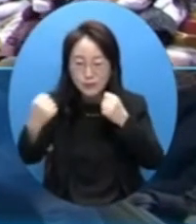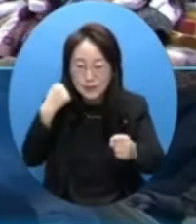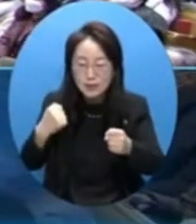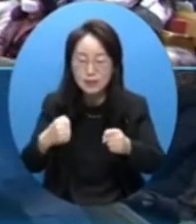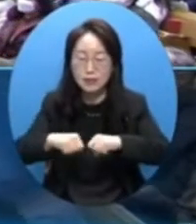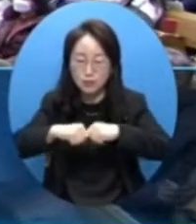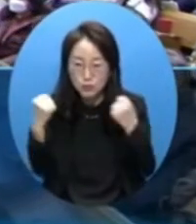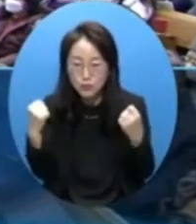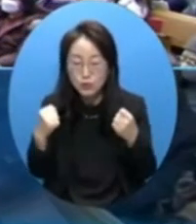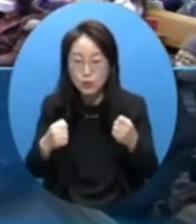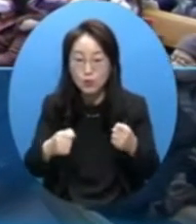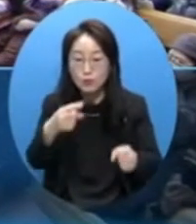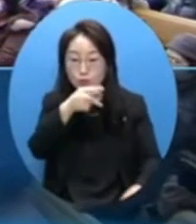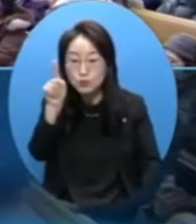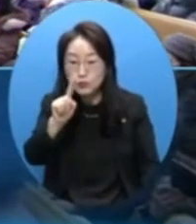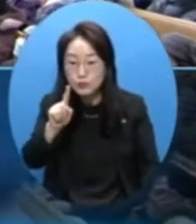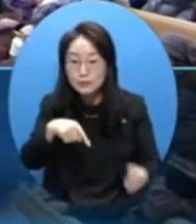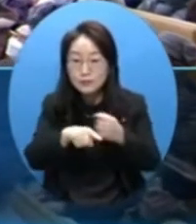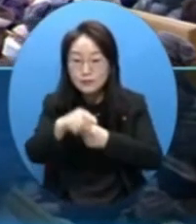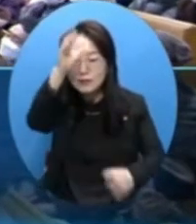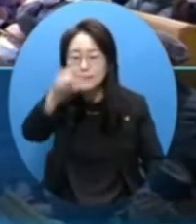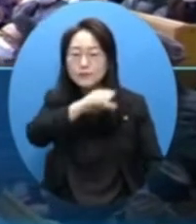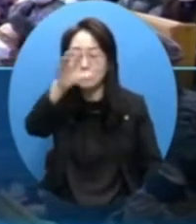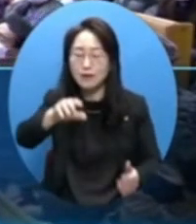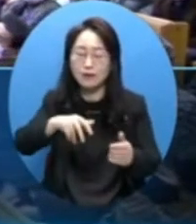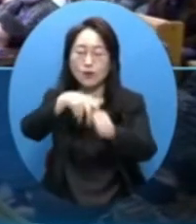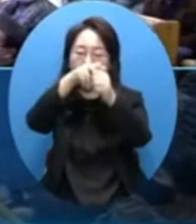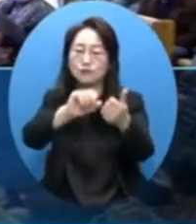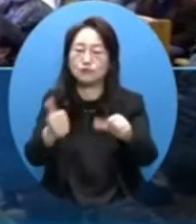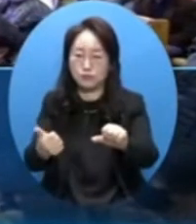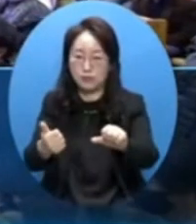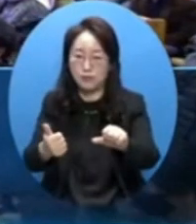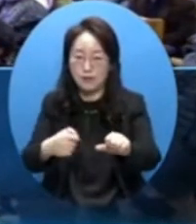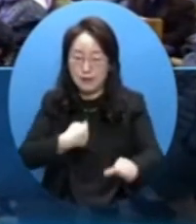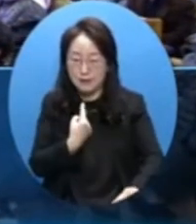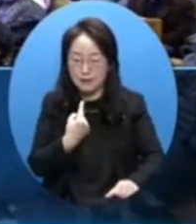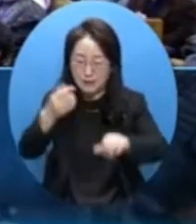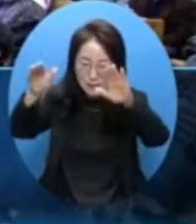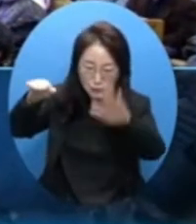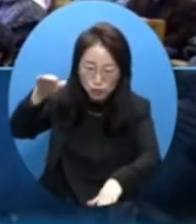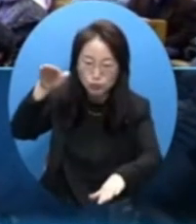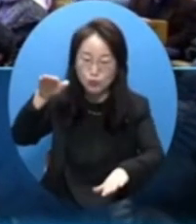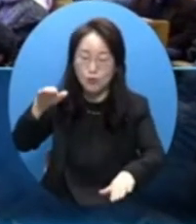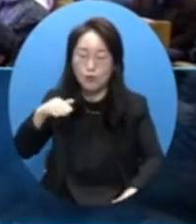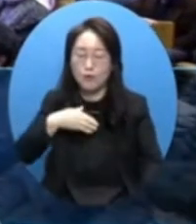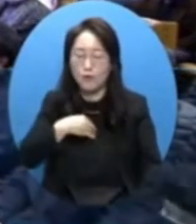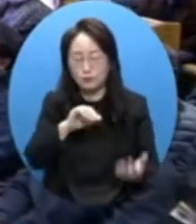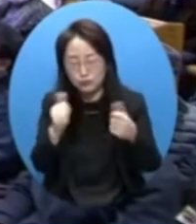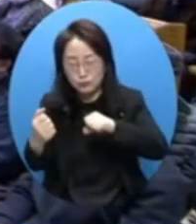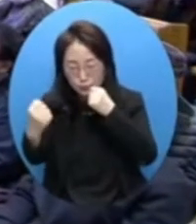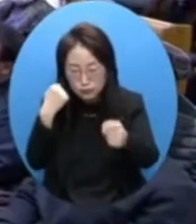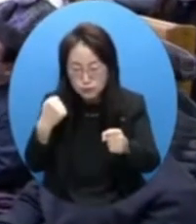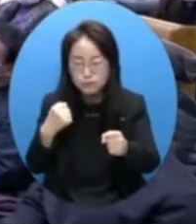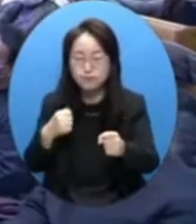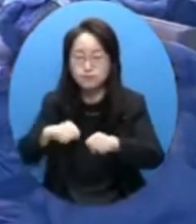복종하셨으니 곧 십자가에 죽으십니다 자기를 낮추시고 죽기까지 복종하셨으니